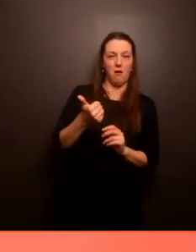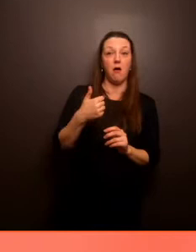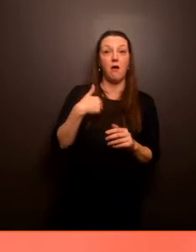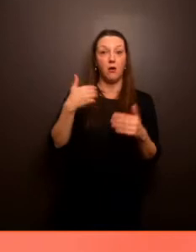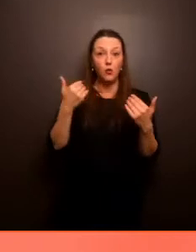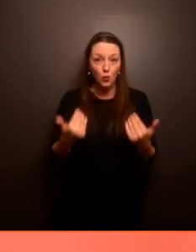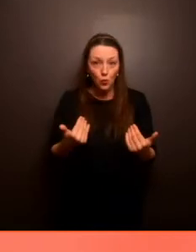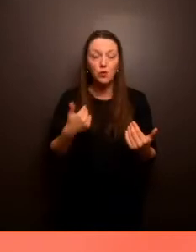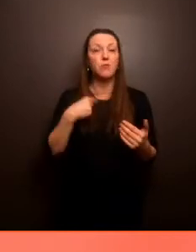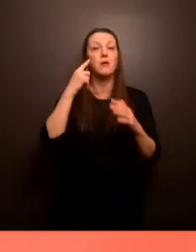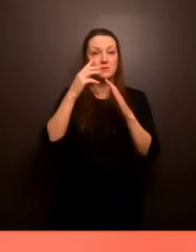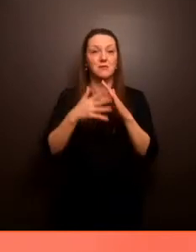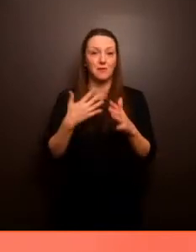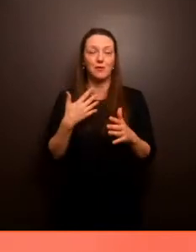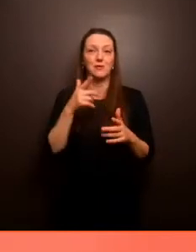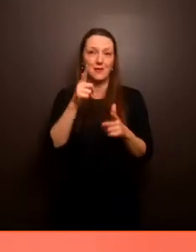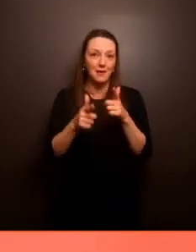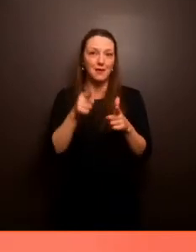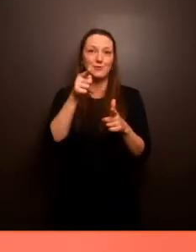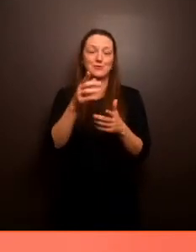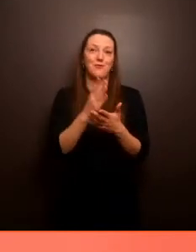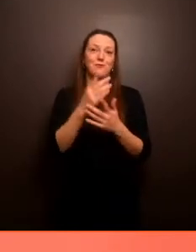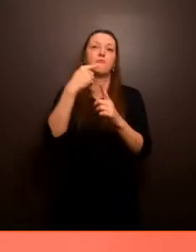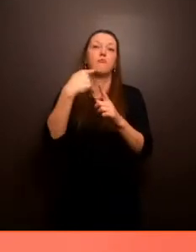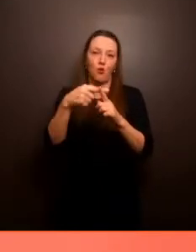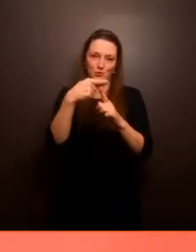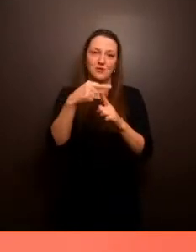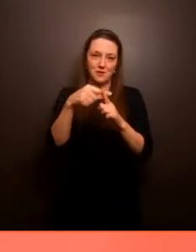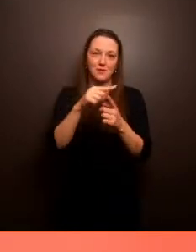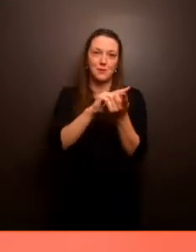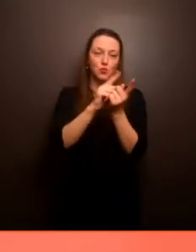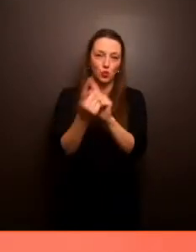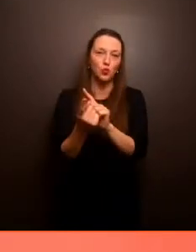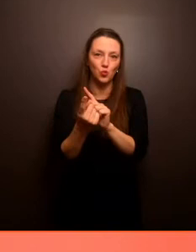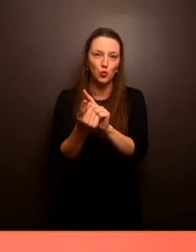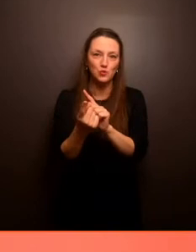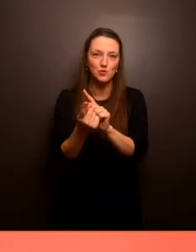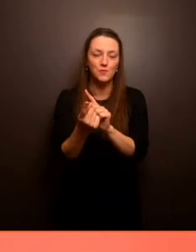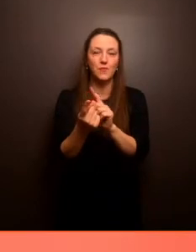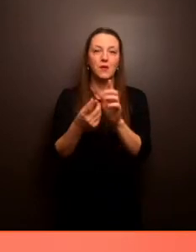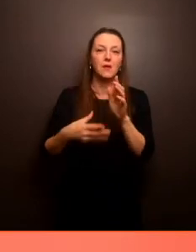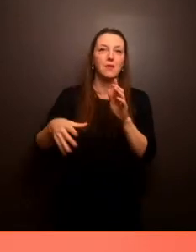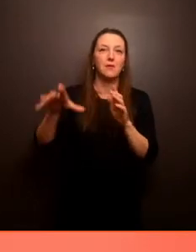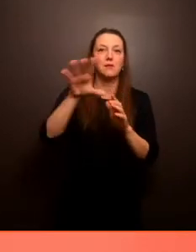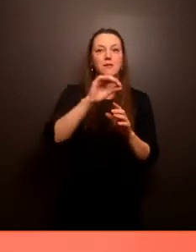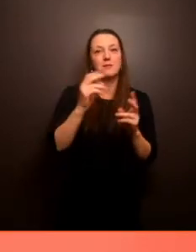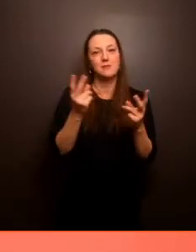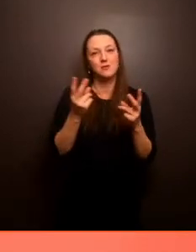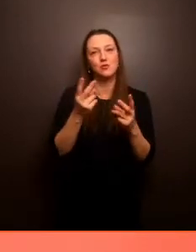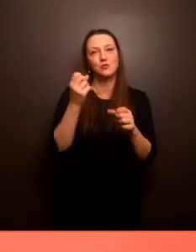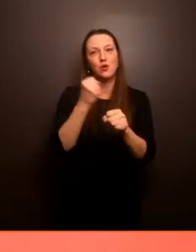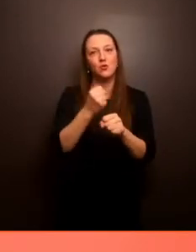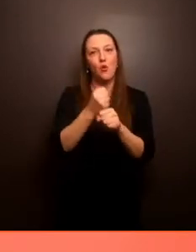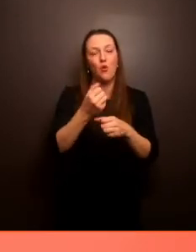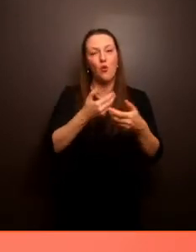positiivne areng või muutus sellest raskest aastast ongi see, et ka kõik sellised tööalased suhted